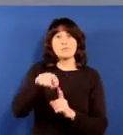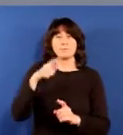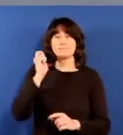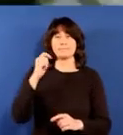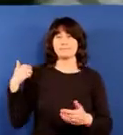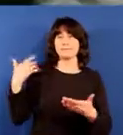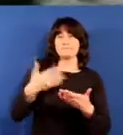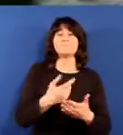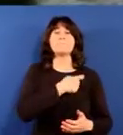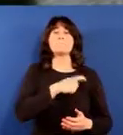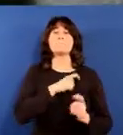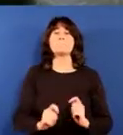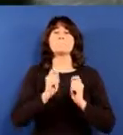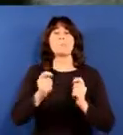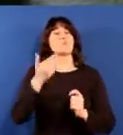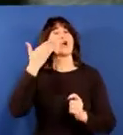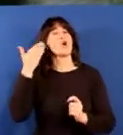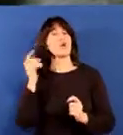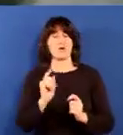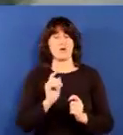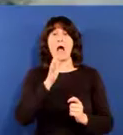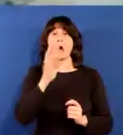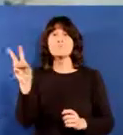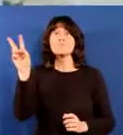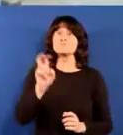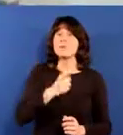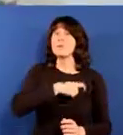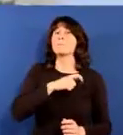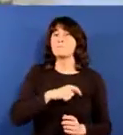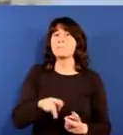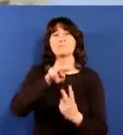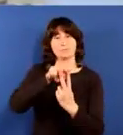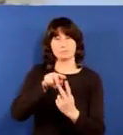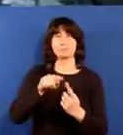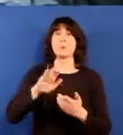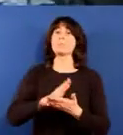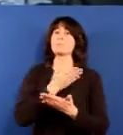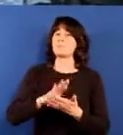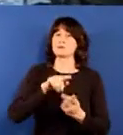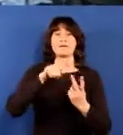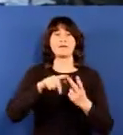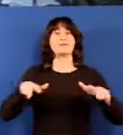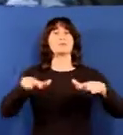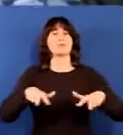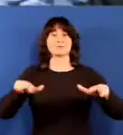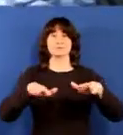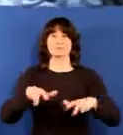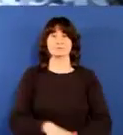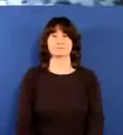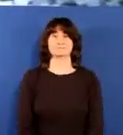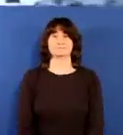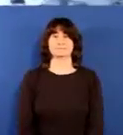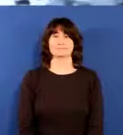saritu, eskertu eta aitortzea, Bizkaian euskara sustatzeko, zabaltzeko eta normalizatzeko egin duten ahaleginagatik